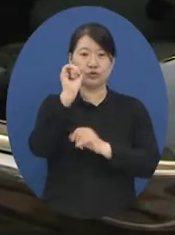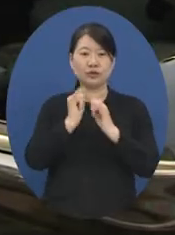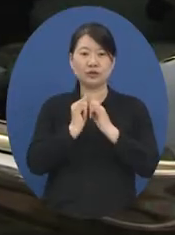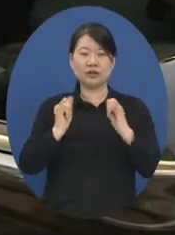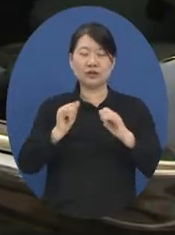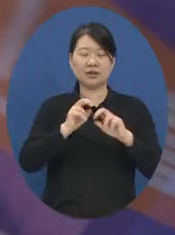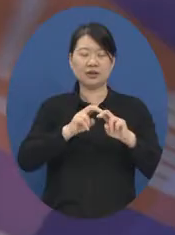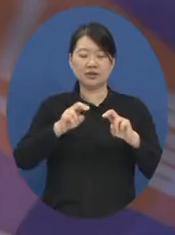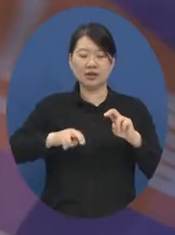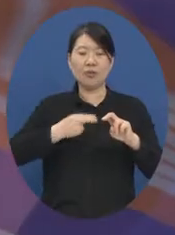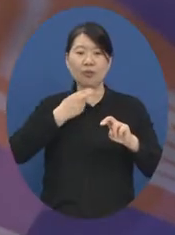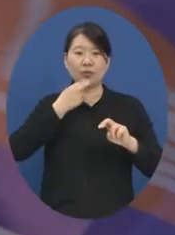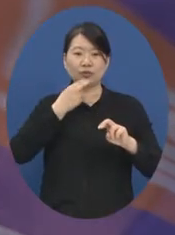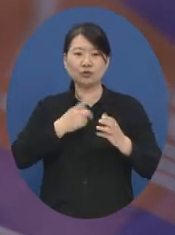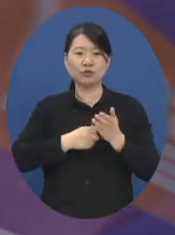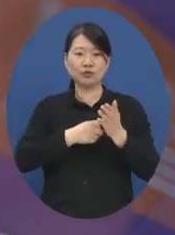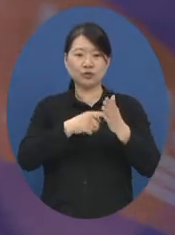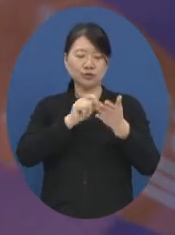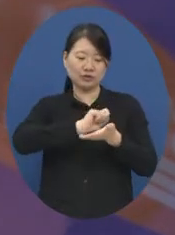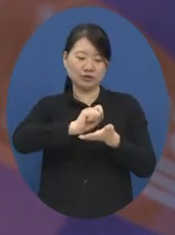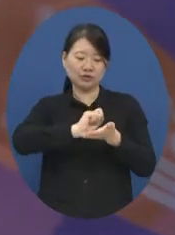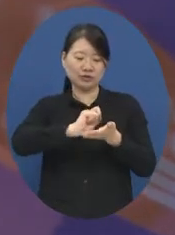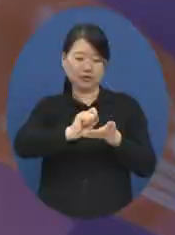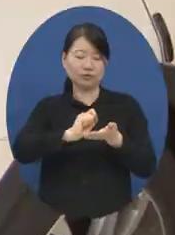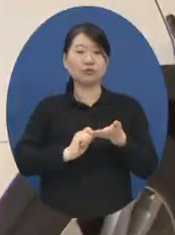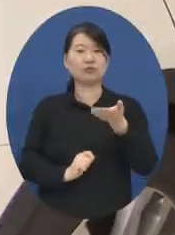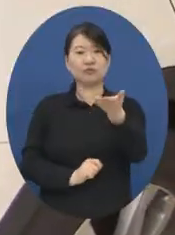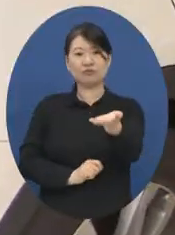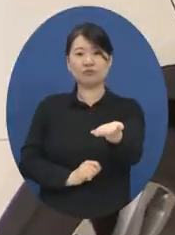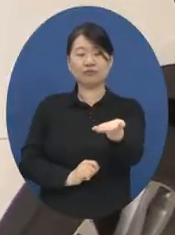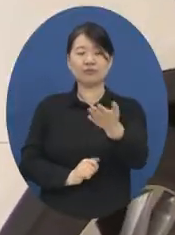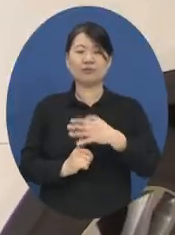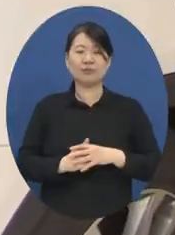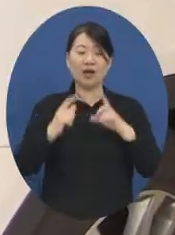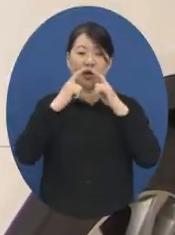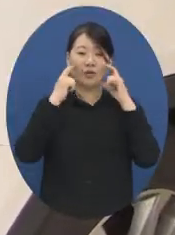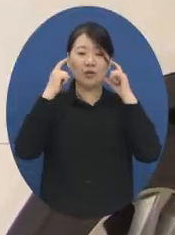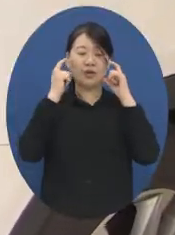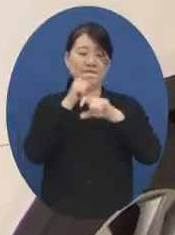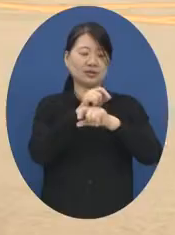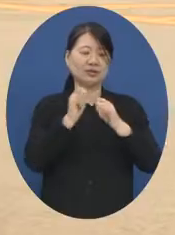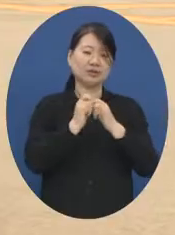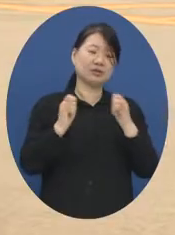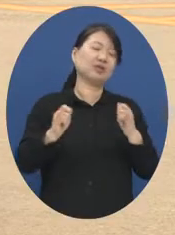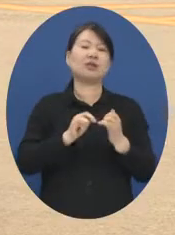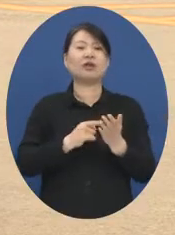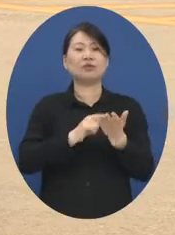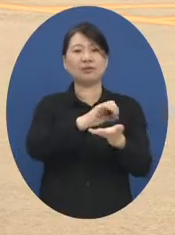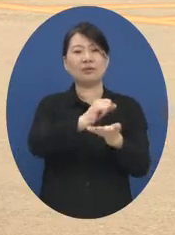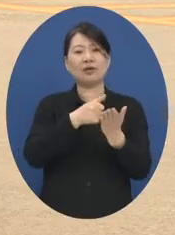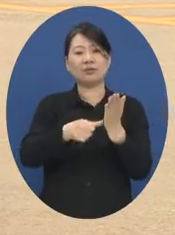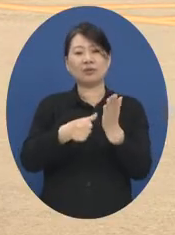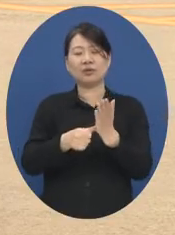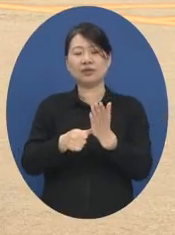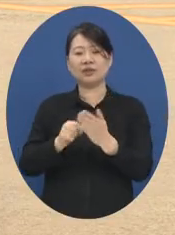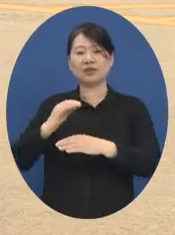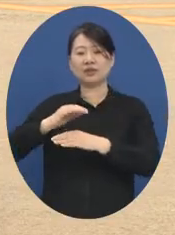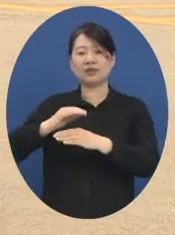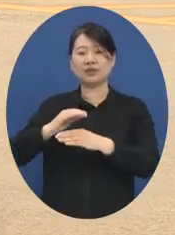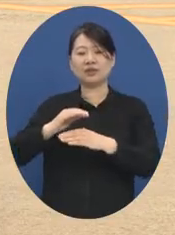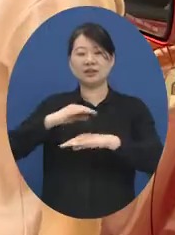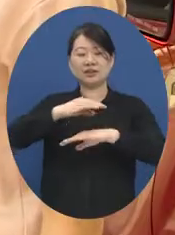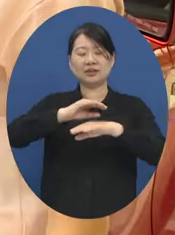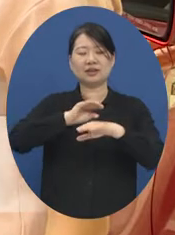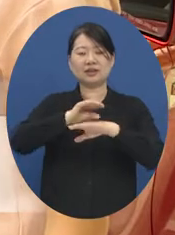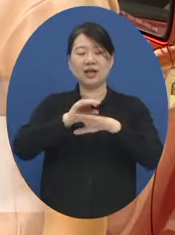차량에서 내리지 않고 주문서를 작성합니다 마스크를 쓴 직원들이 주문 받은 물건을 차에 싣습니다